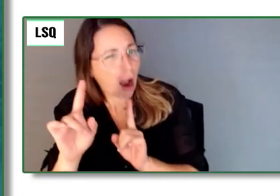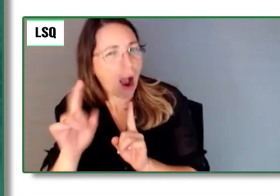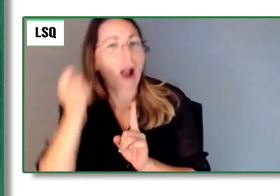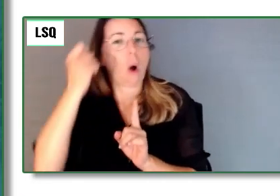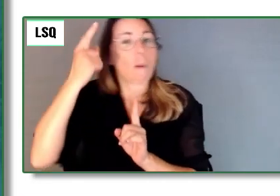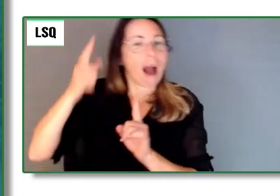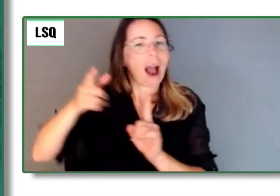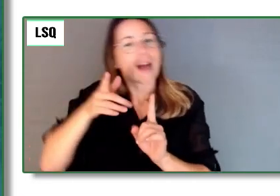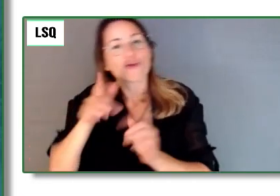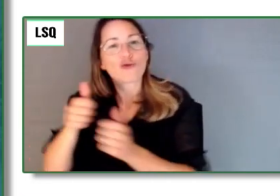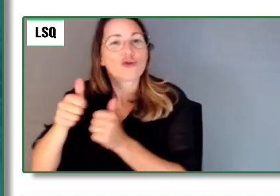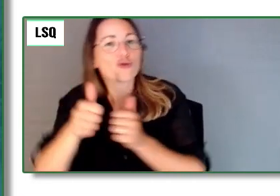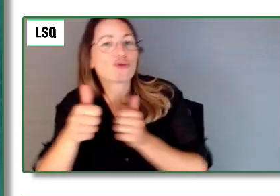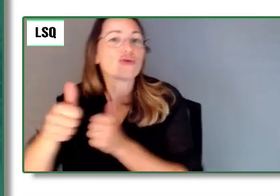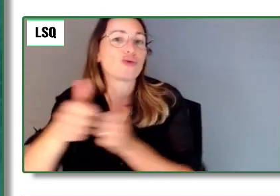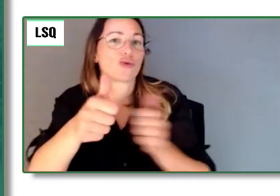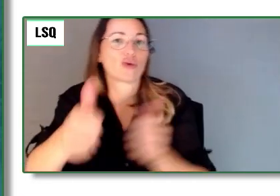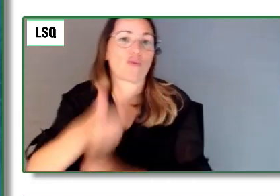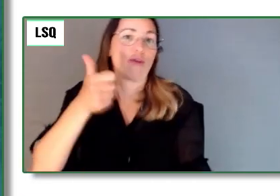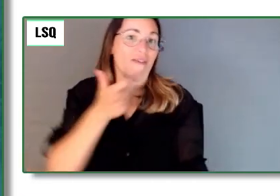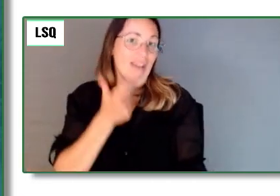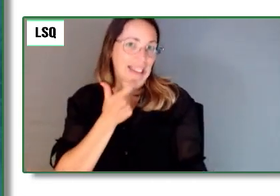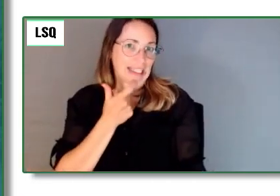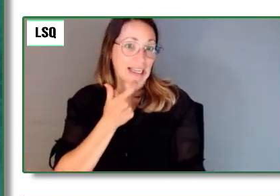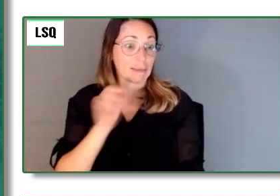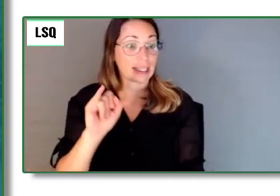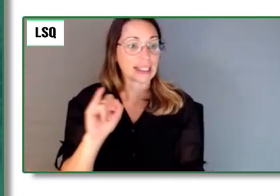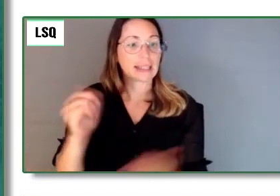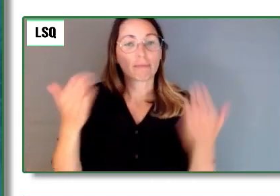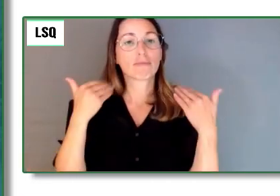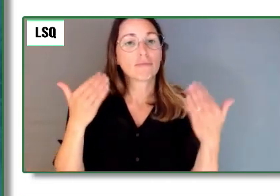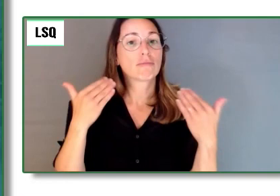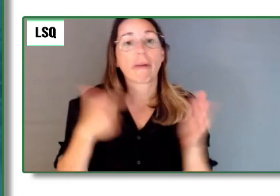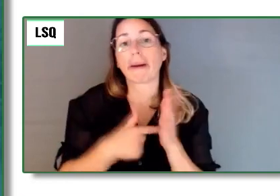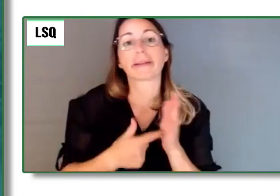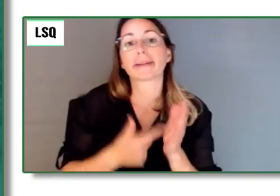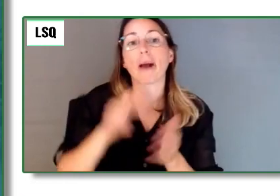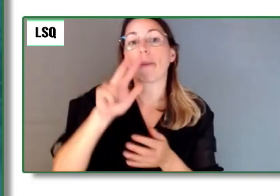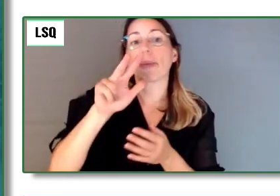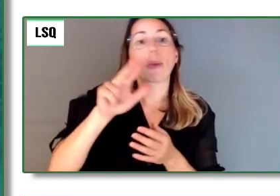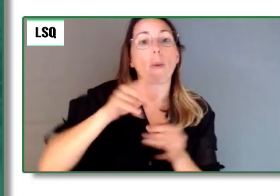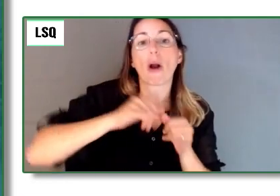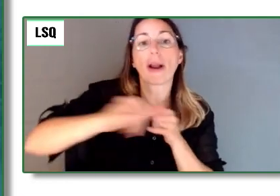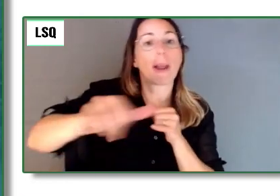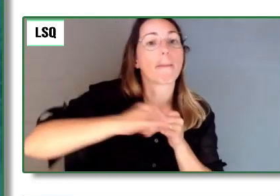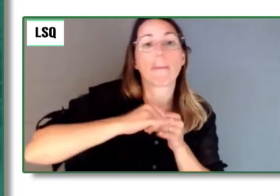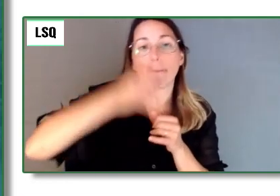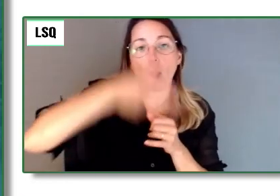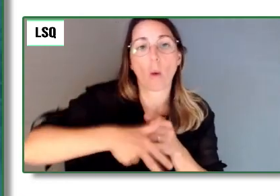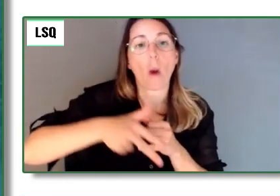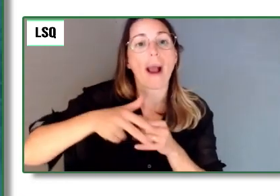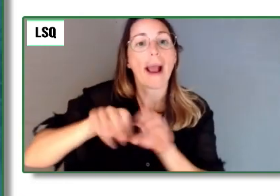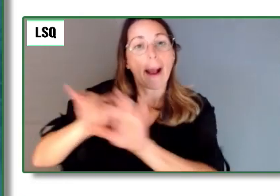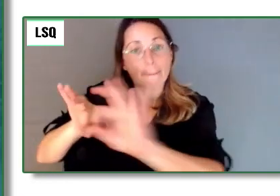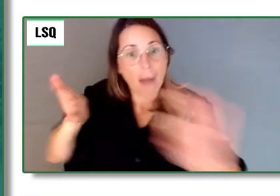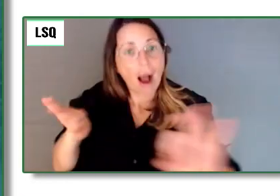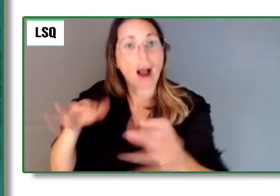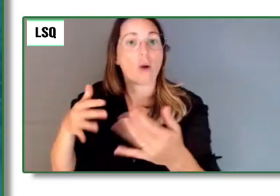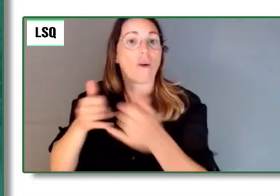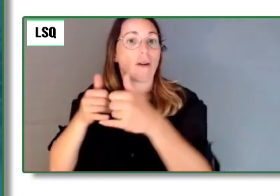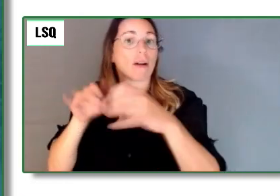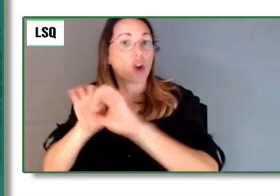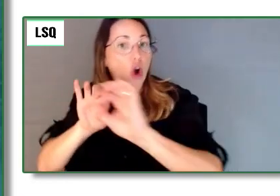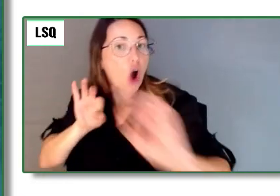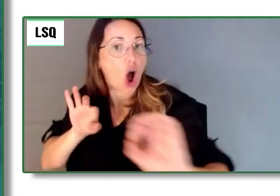ces barres d'appui ne sont pas très faisables. Et également des sentiers qui sont lisses, c'est très bien pour les personnes à fauteuil roulant et pour